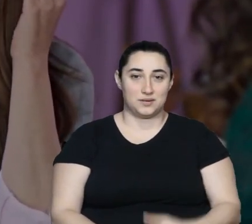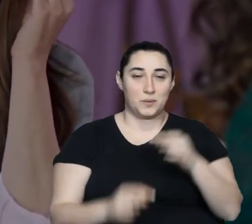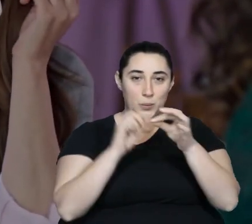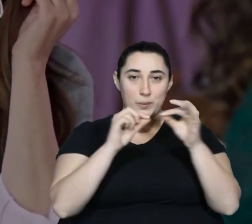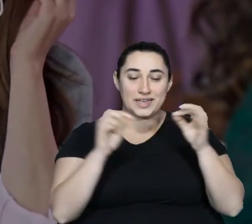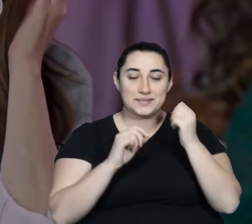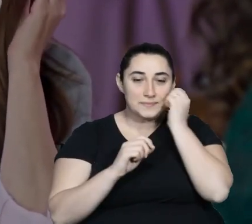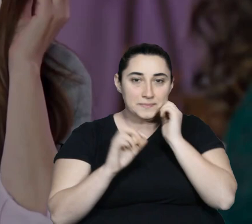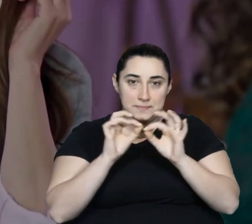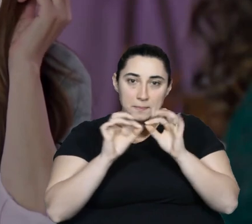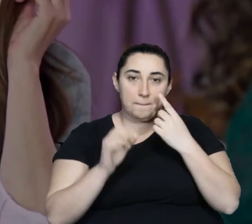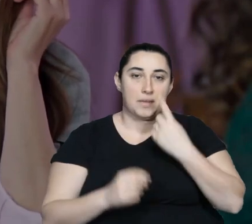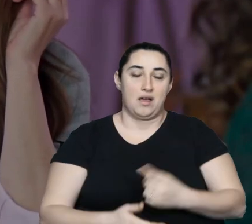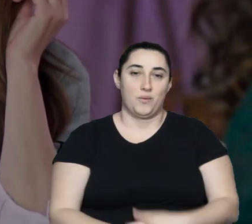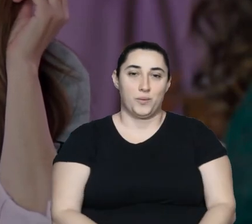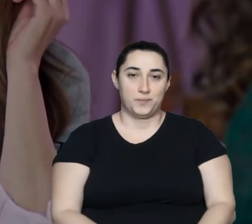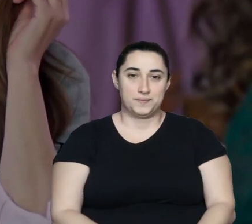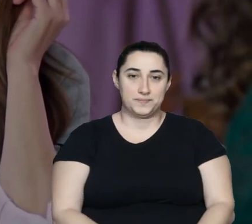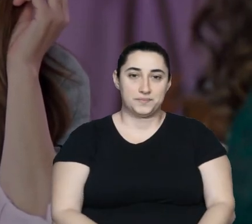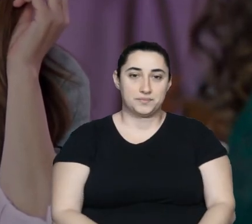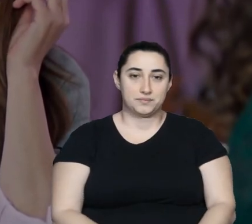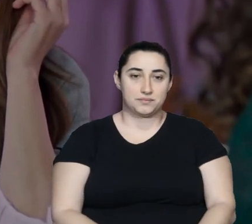Kurdelesini düzeltirdi.